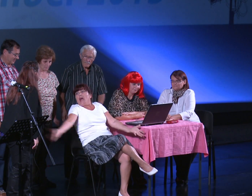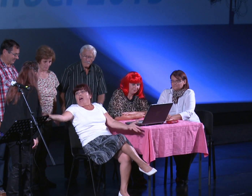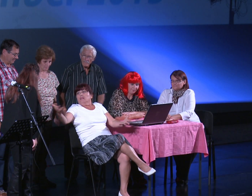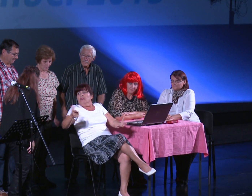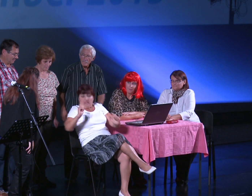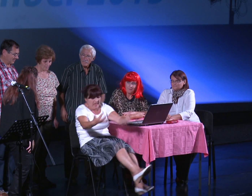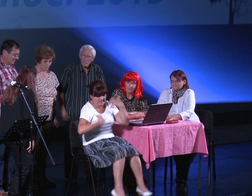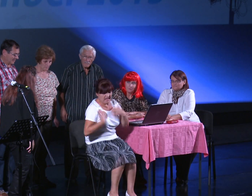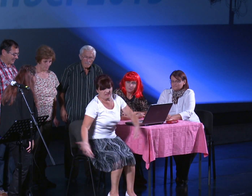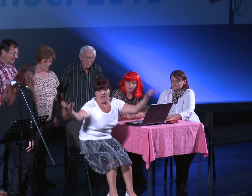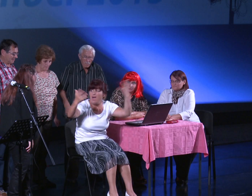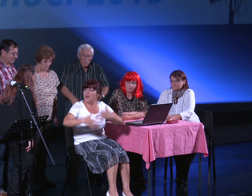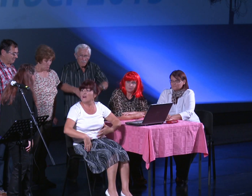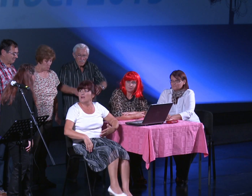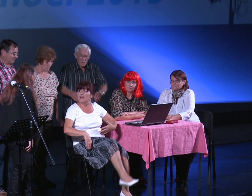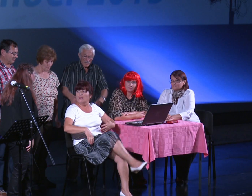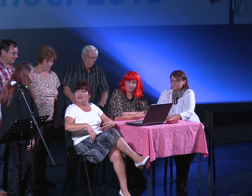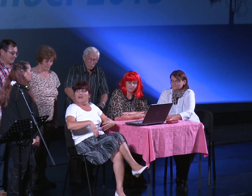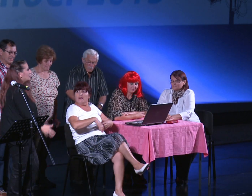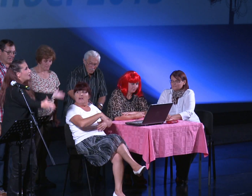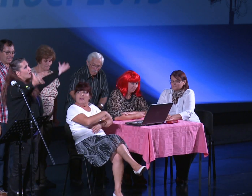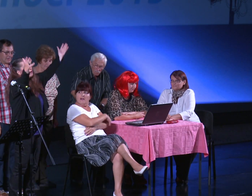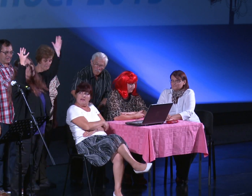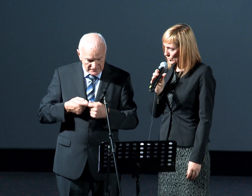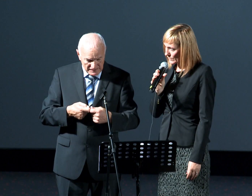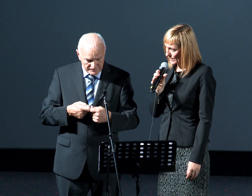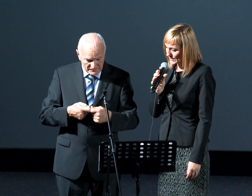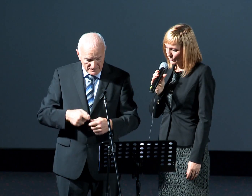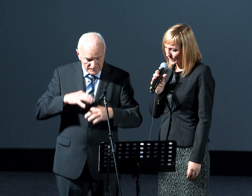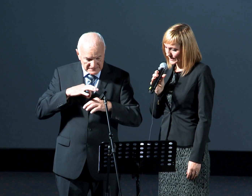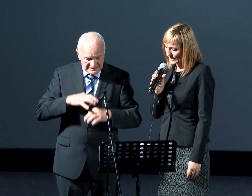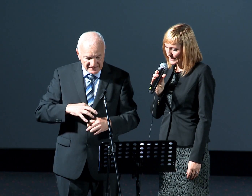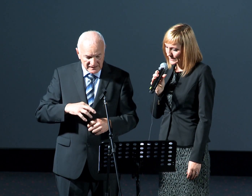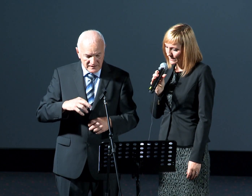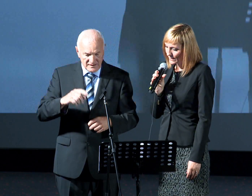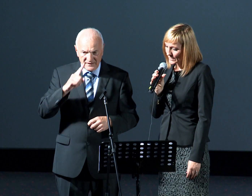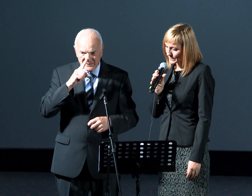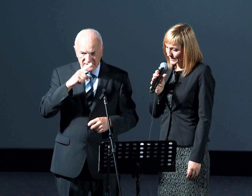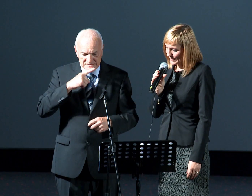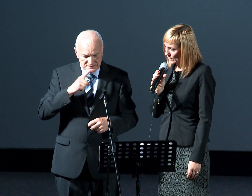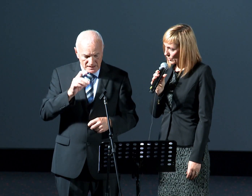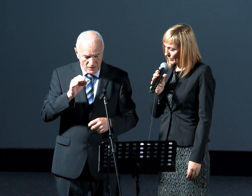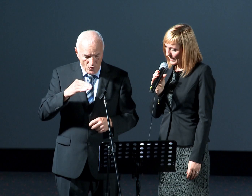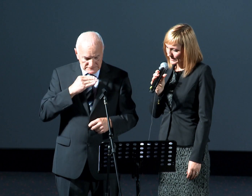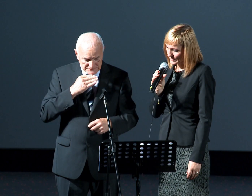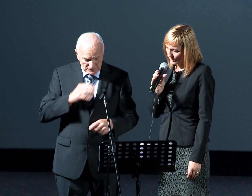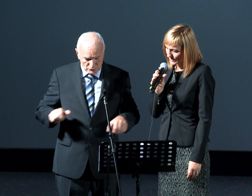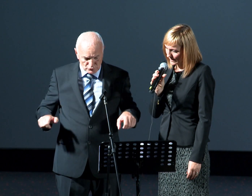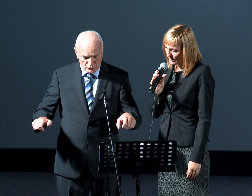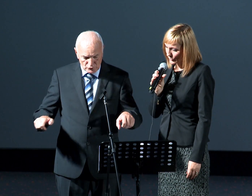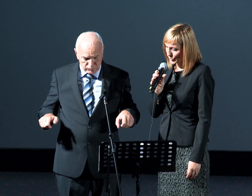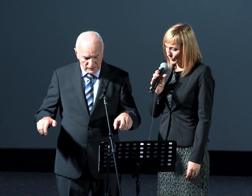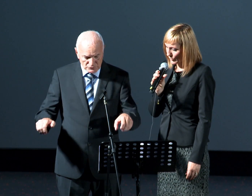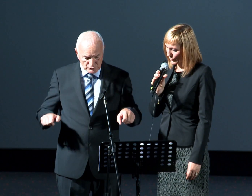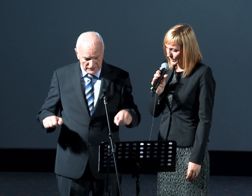Računalnik ne dela. Ne dela in zato sem jezna. različnih invalidskih organizacij s predsednikom